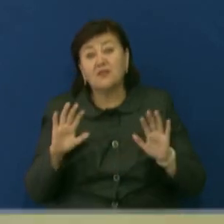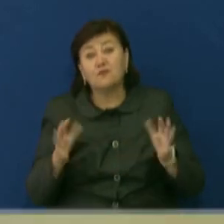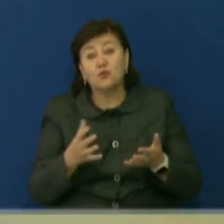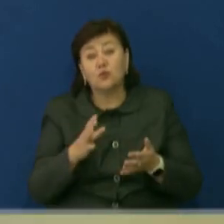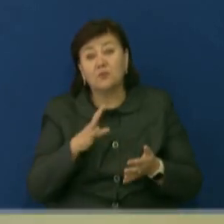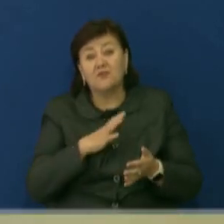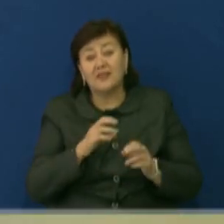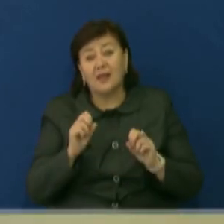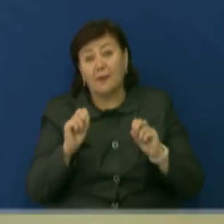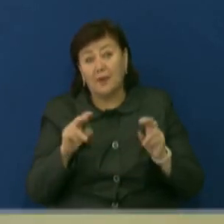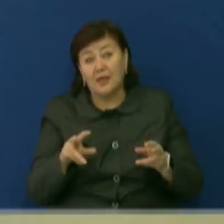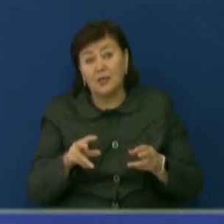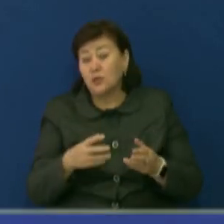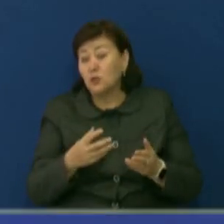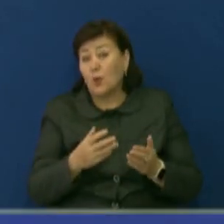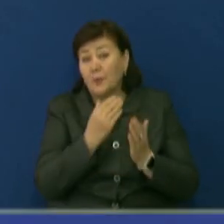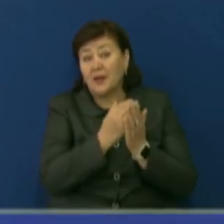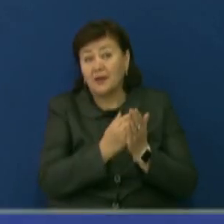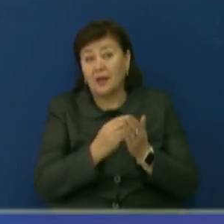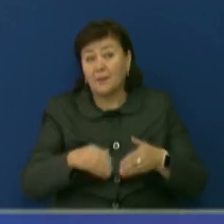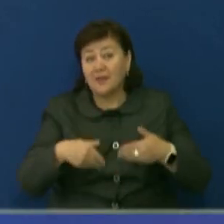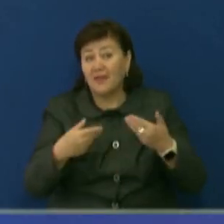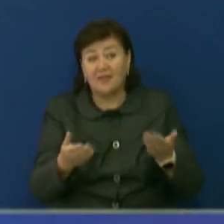статуса программа не распечатывает талон.